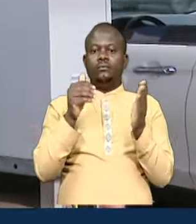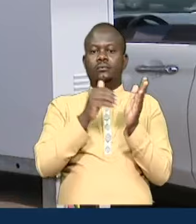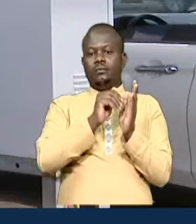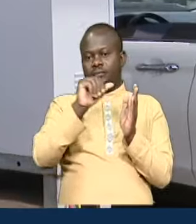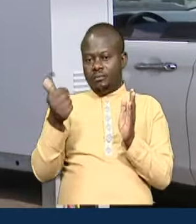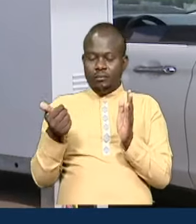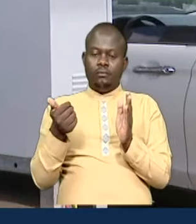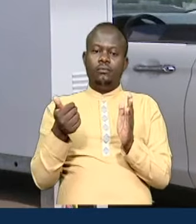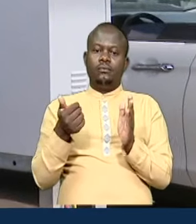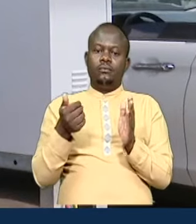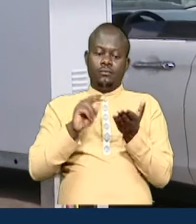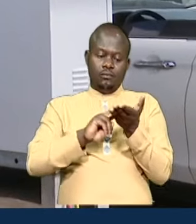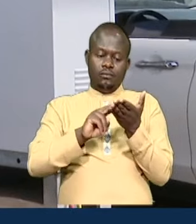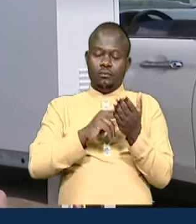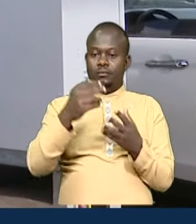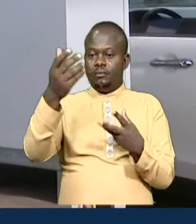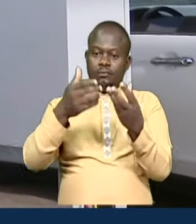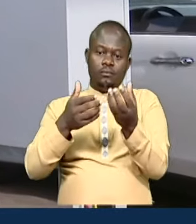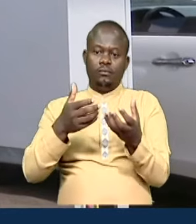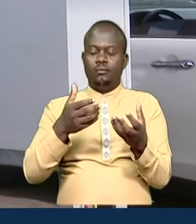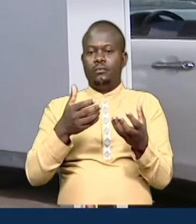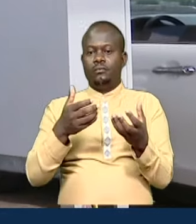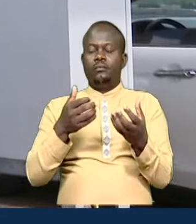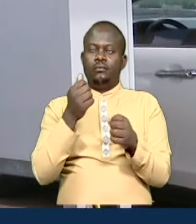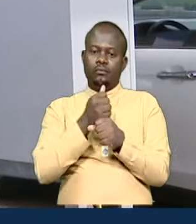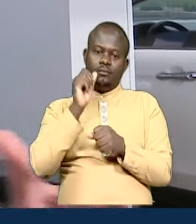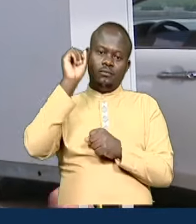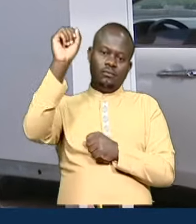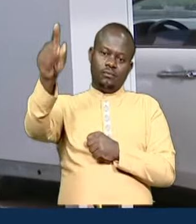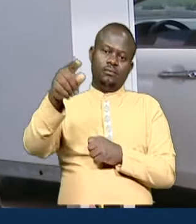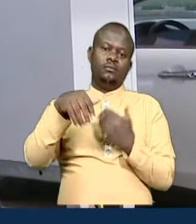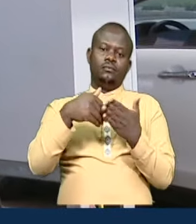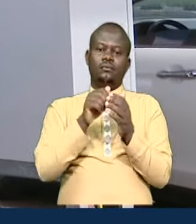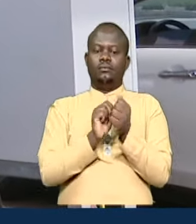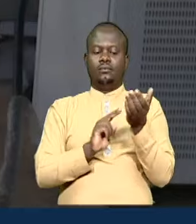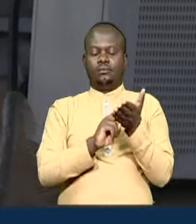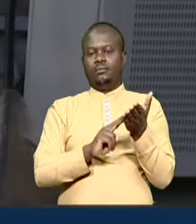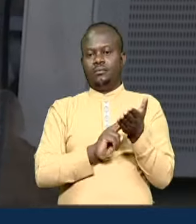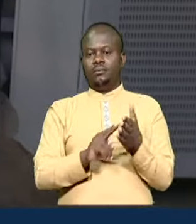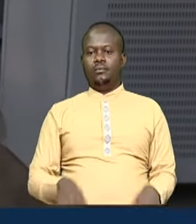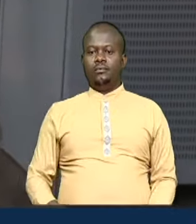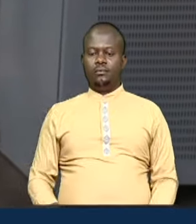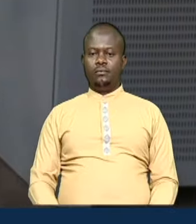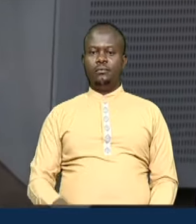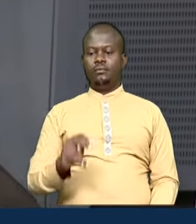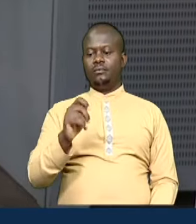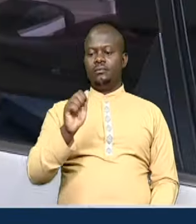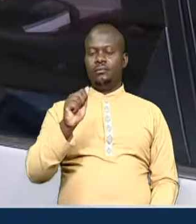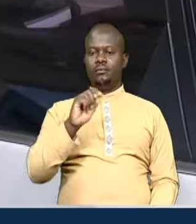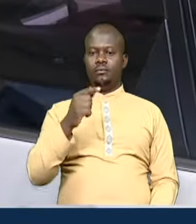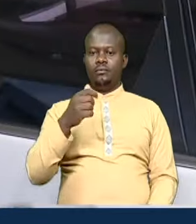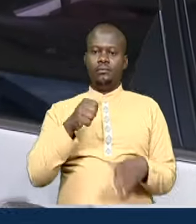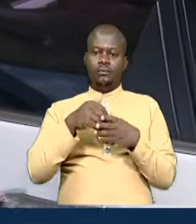na mobile charger. Iyo mobile charger tuyihereza buri muntu ukora urugendo rwa kure akaba yayifashisha. Naziga Patrick ufite imodoka